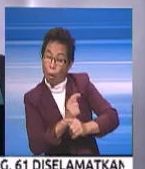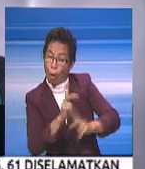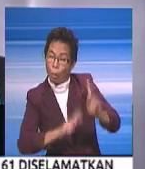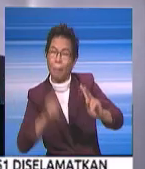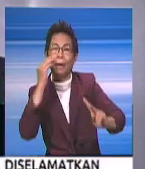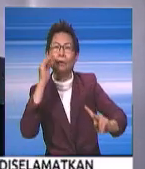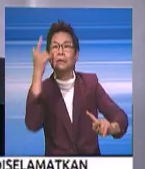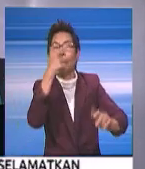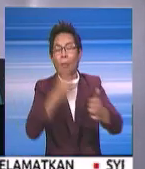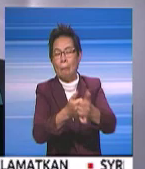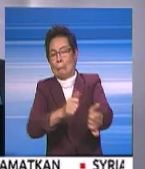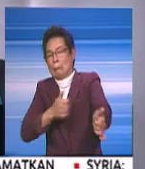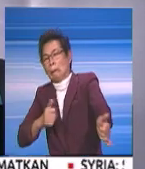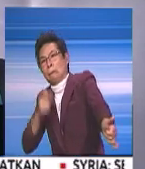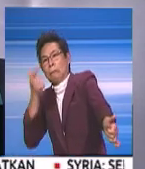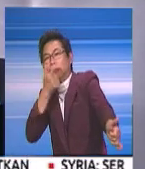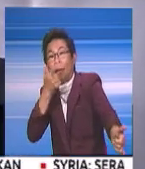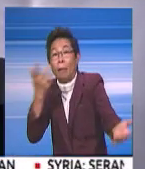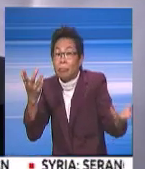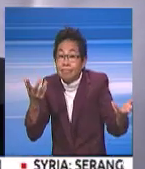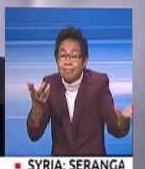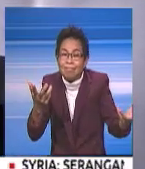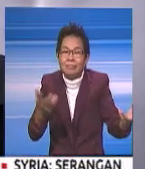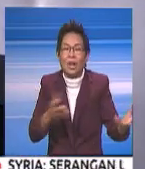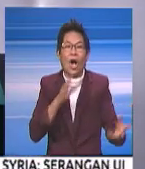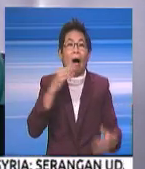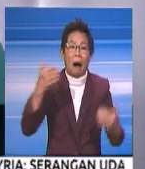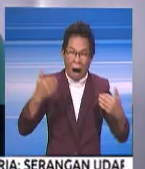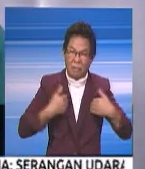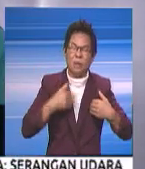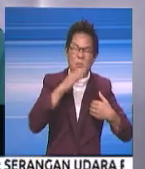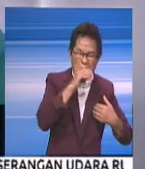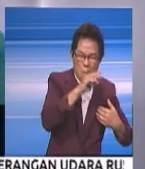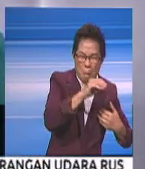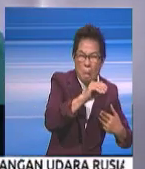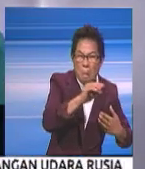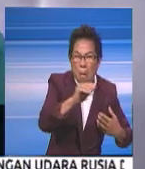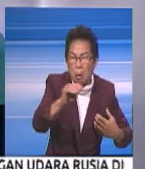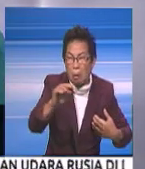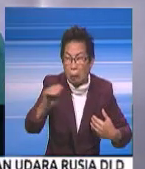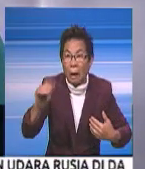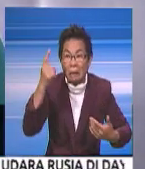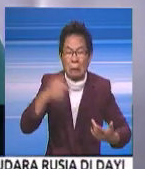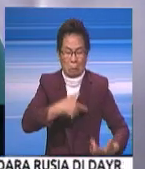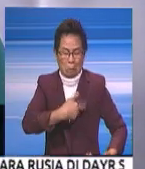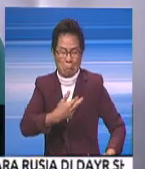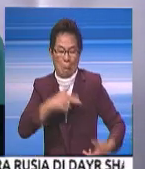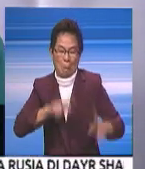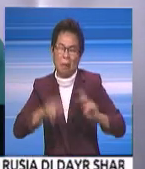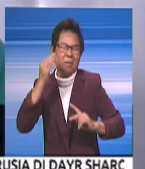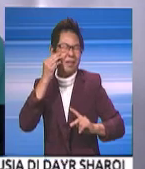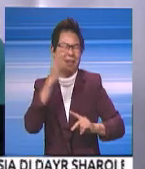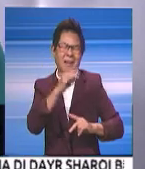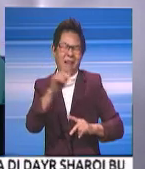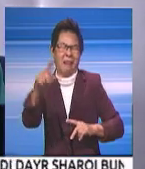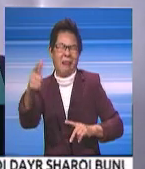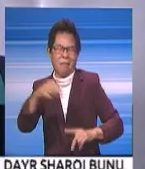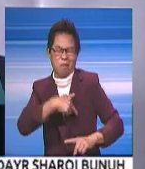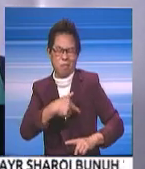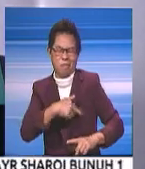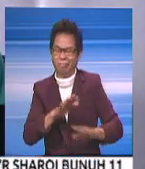Ya. Maka desas-desus kononnya akan merugikan orang Melayu dan sebagainya